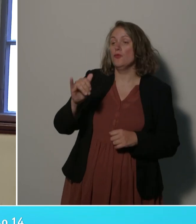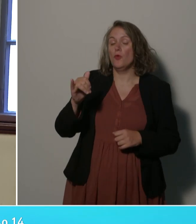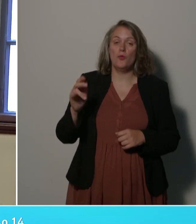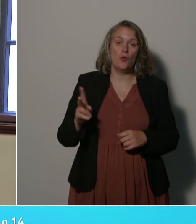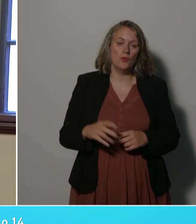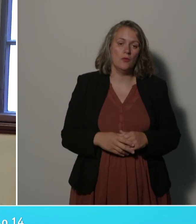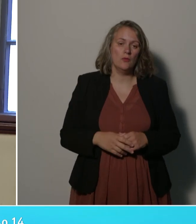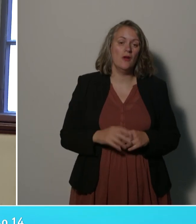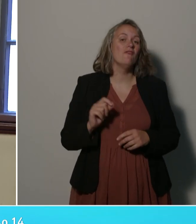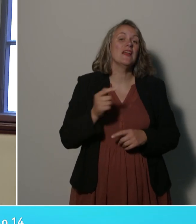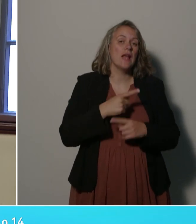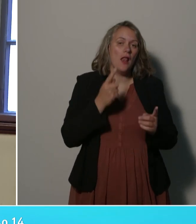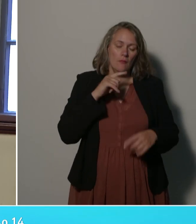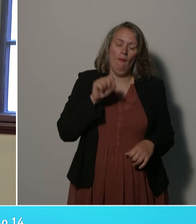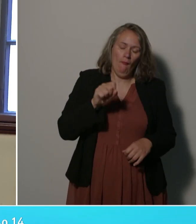Dann nicken fast alle.